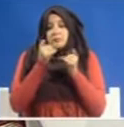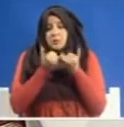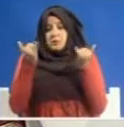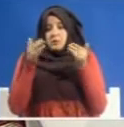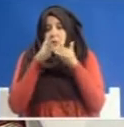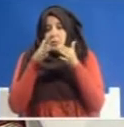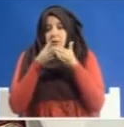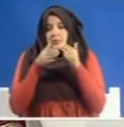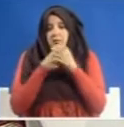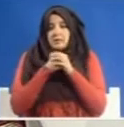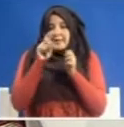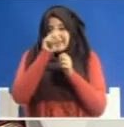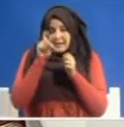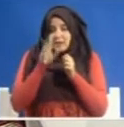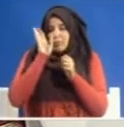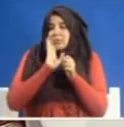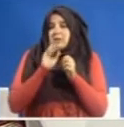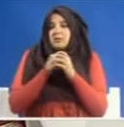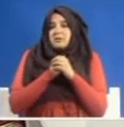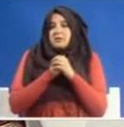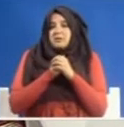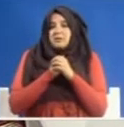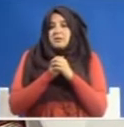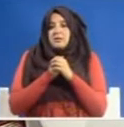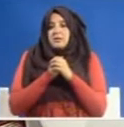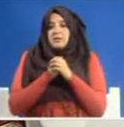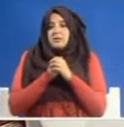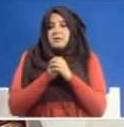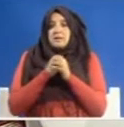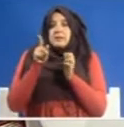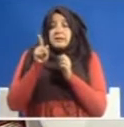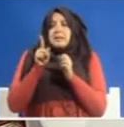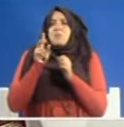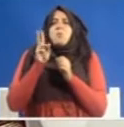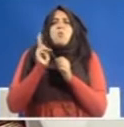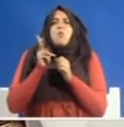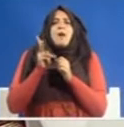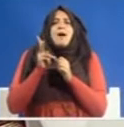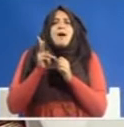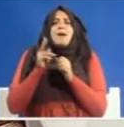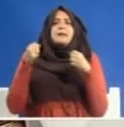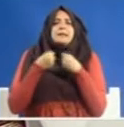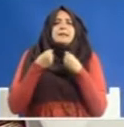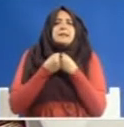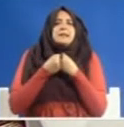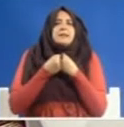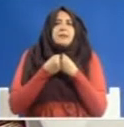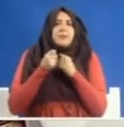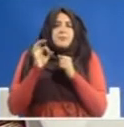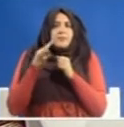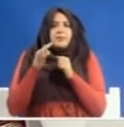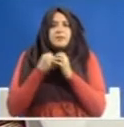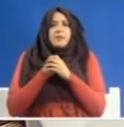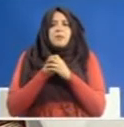فقط بعض الاسئله اولا عندك سبب واضح لهذه الخلافات كيف بدات هذه الخلافات ما هو عندي اولا